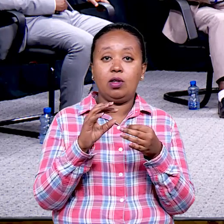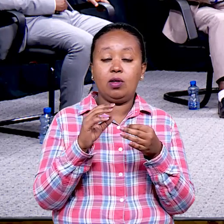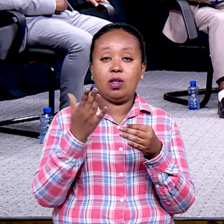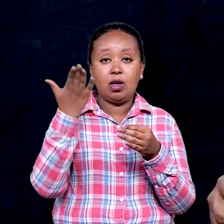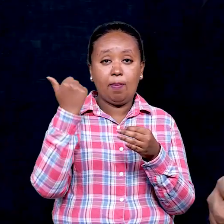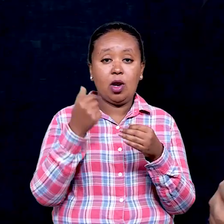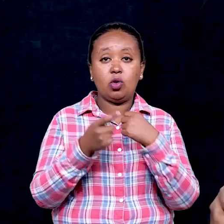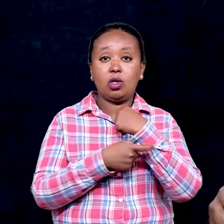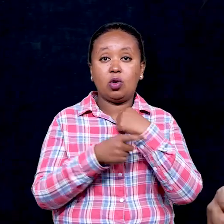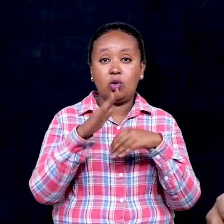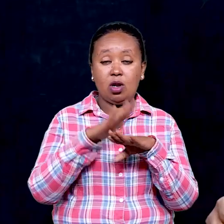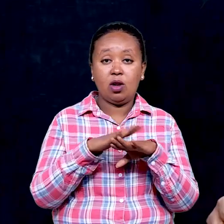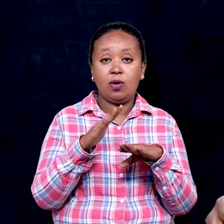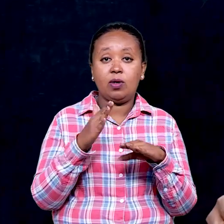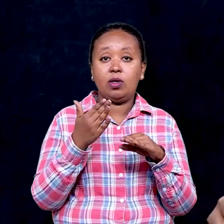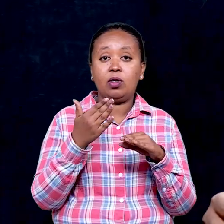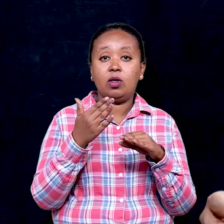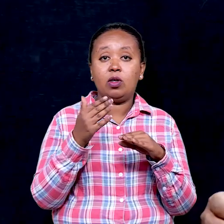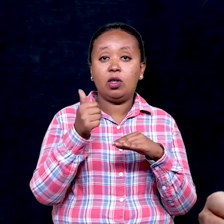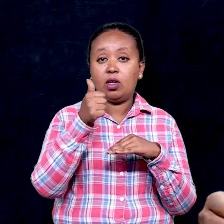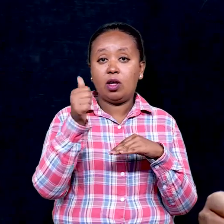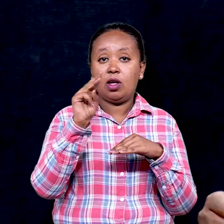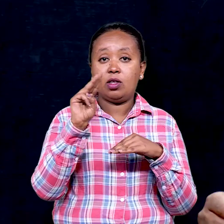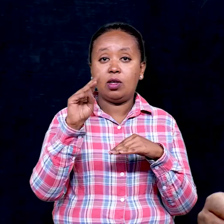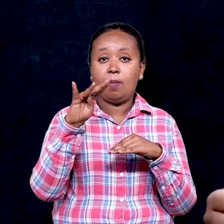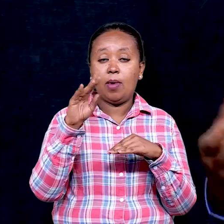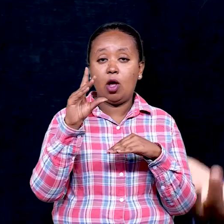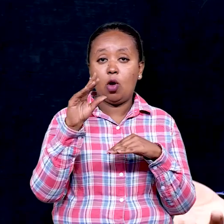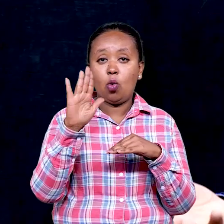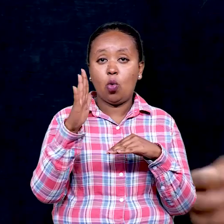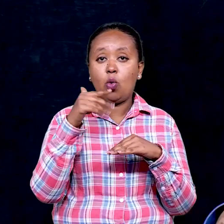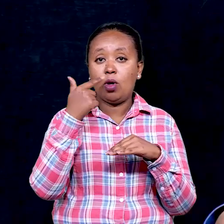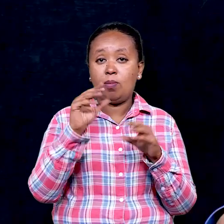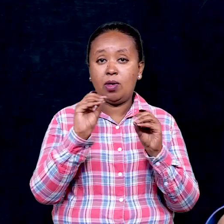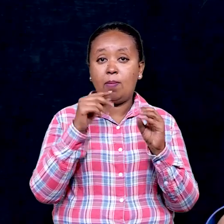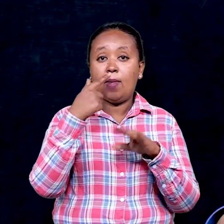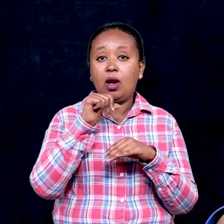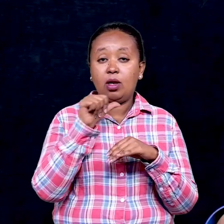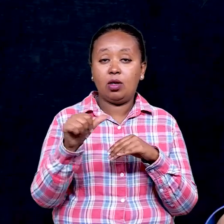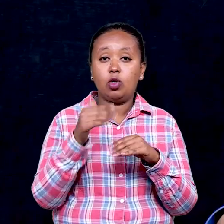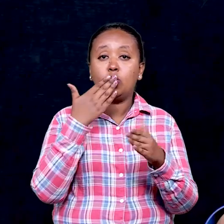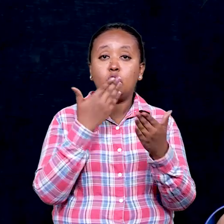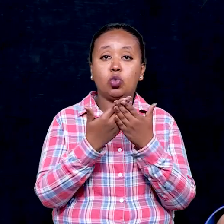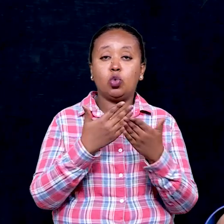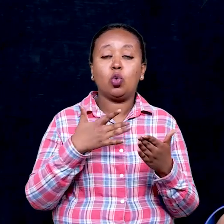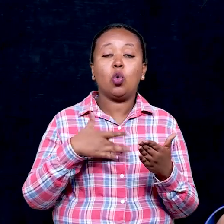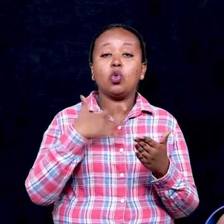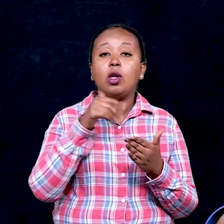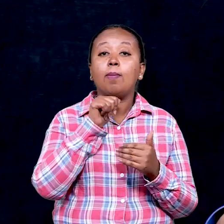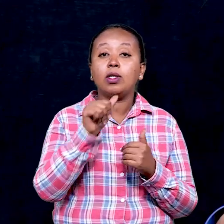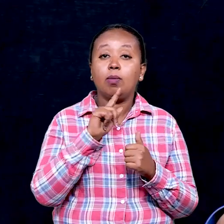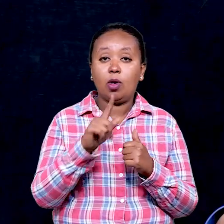የነበሩባቸው ተግዳሮቶች ላይ እንደው ከኢሰመጉ እንደ መምጣቴ ምንም ባልናገር ጥሩ ስለማይሰማኝ